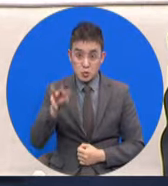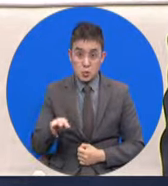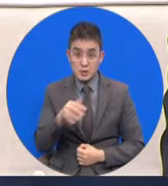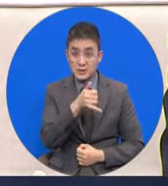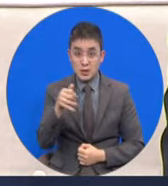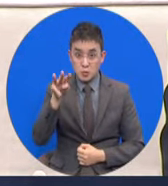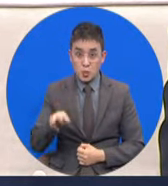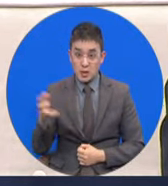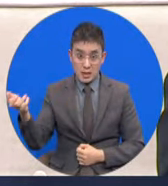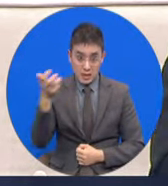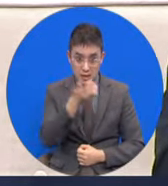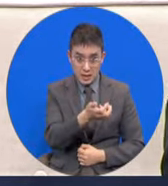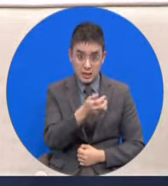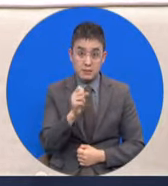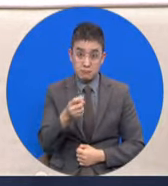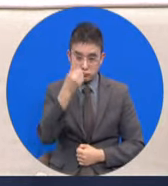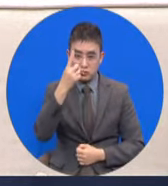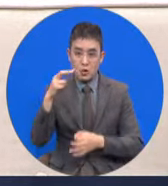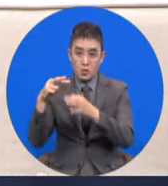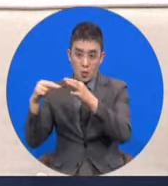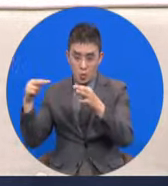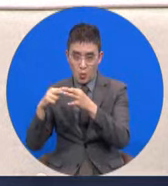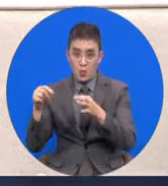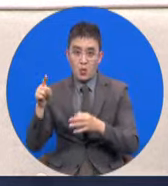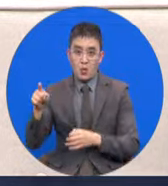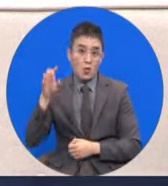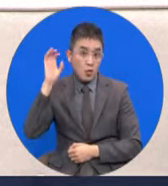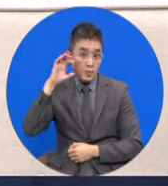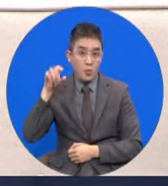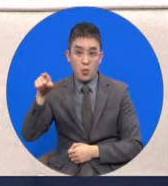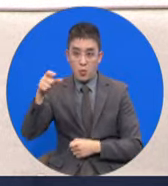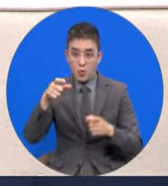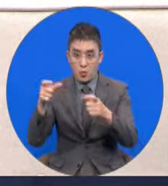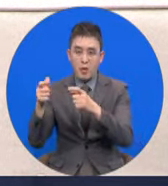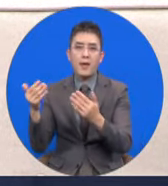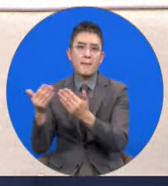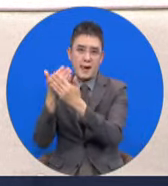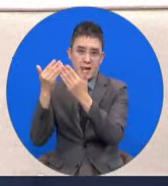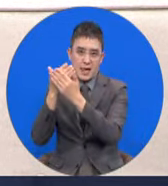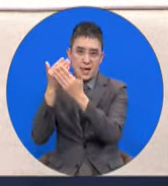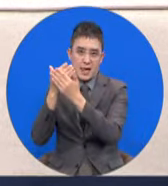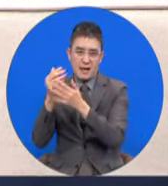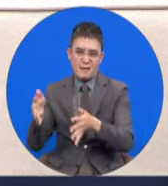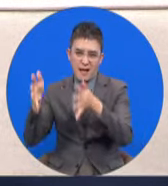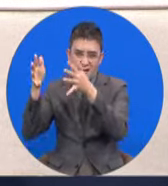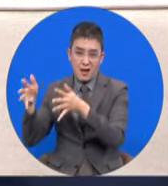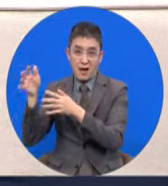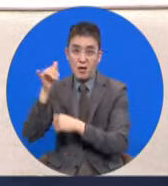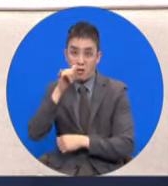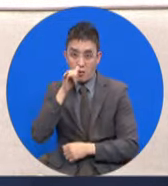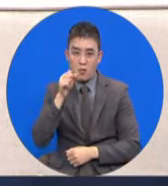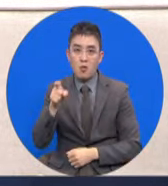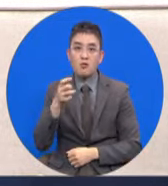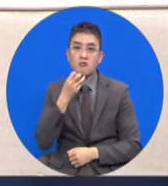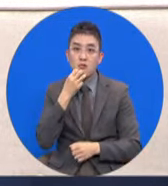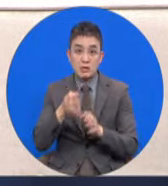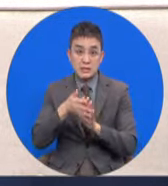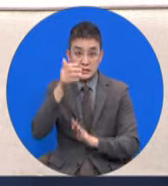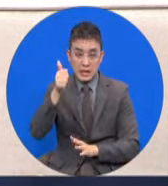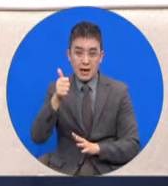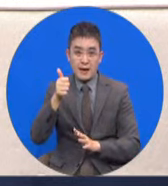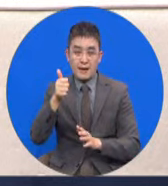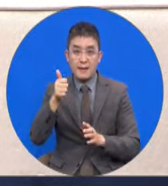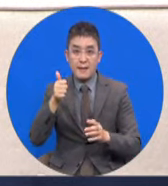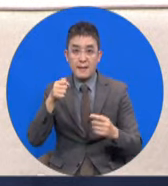생기는 어떤 여의도를 비롯한 영등포 지역의 개발 이런 부분도 있고 그 부분을 뭐 서울시장하고 협의했다고는